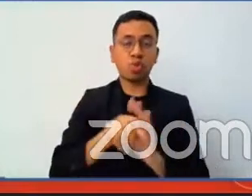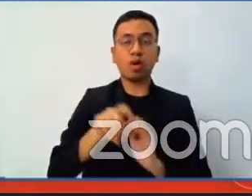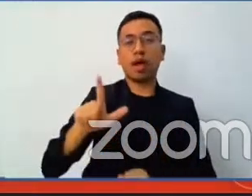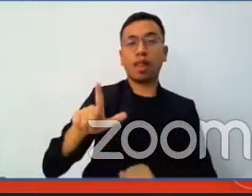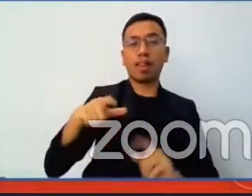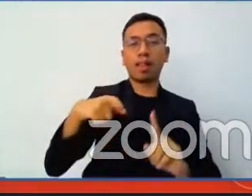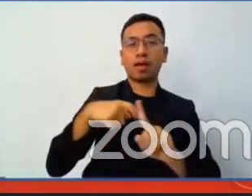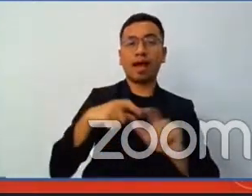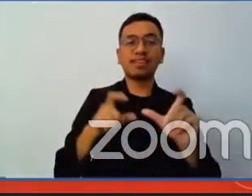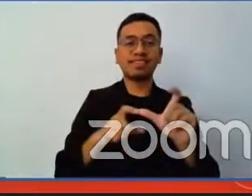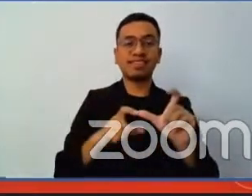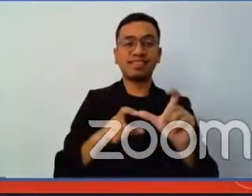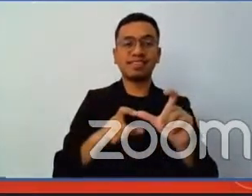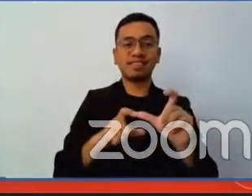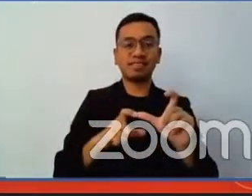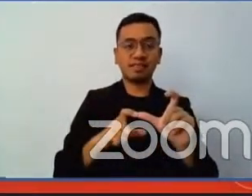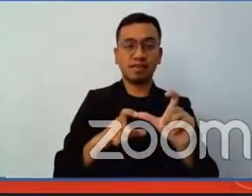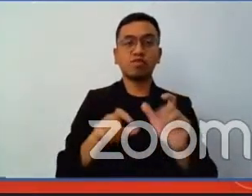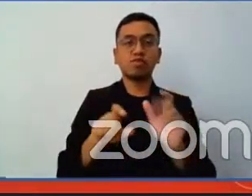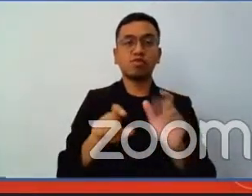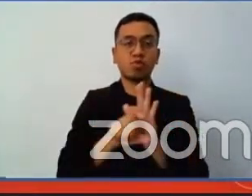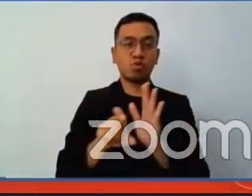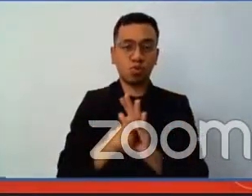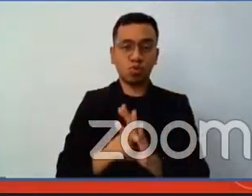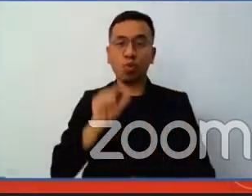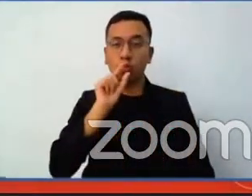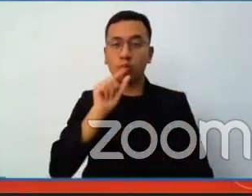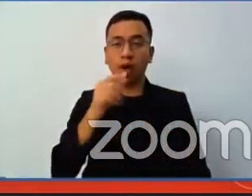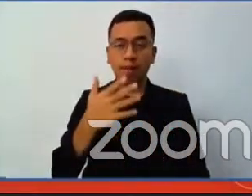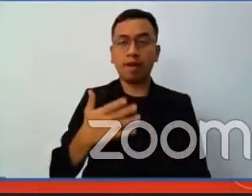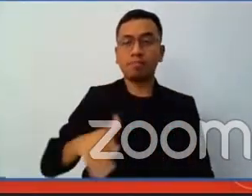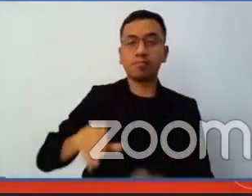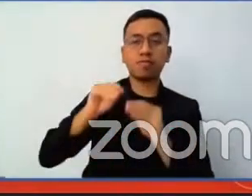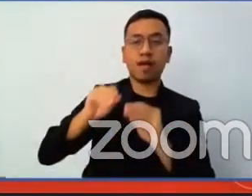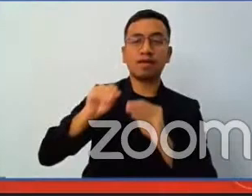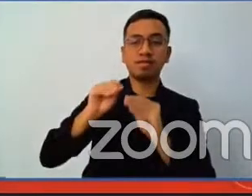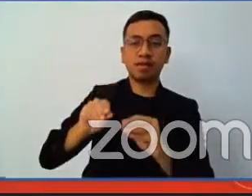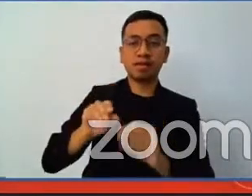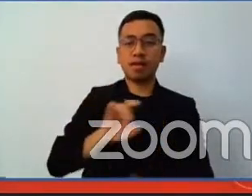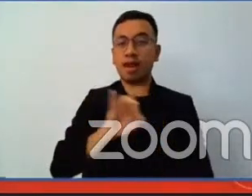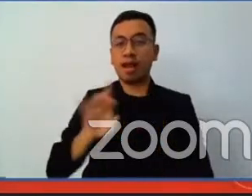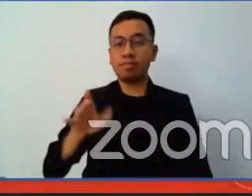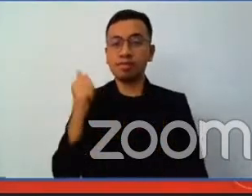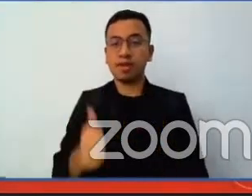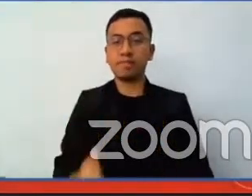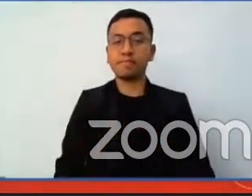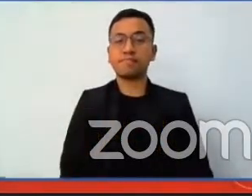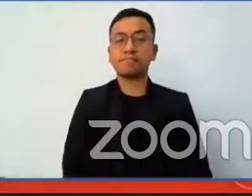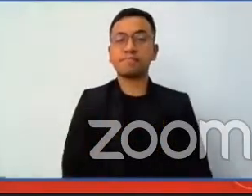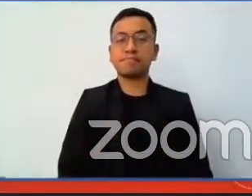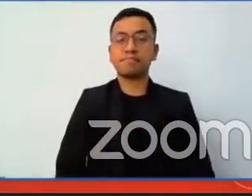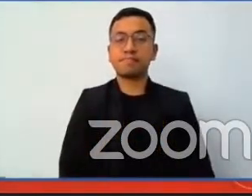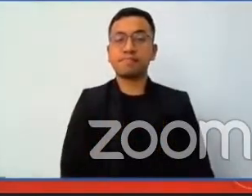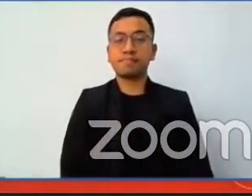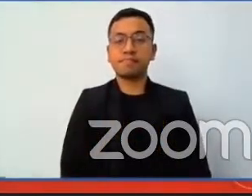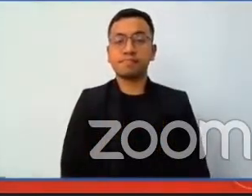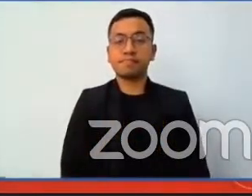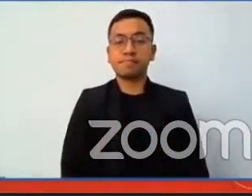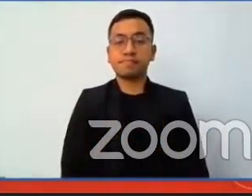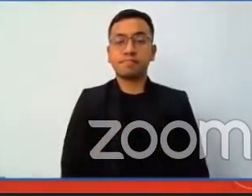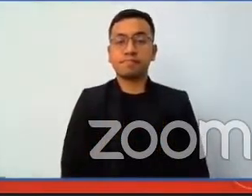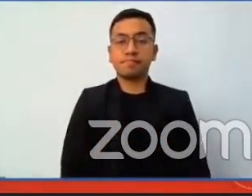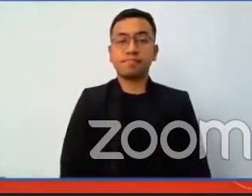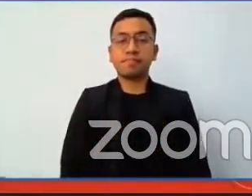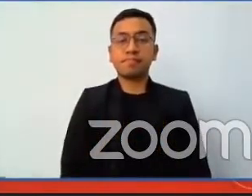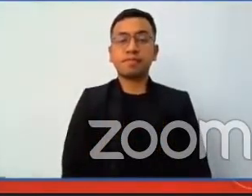LKS-nya ketika kita melakukan proses belajar mengajar. Apalagi kalau kita sudah mengajar lebih dari 2 atau mengajar